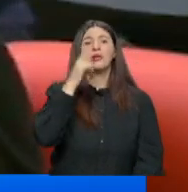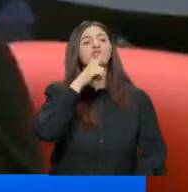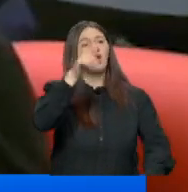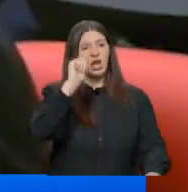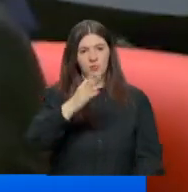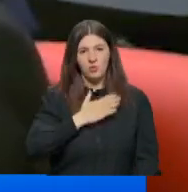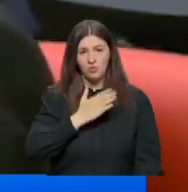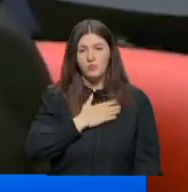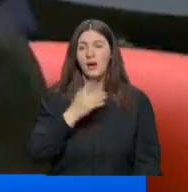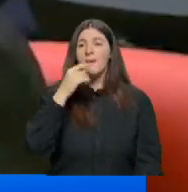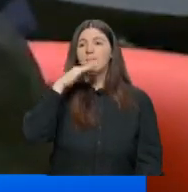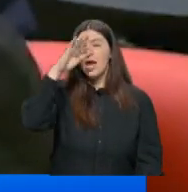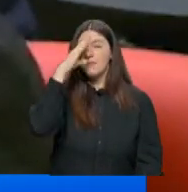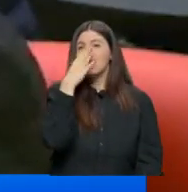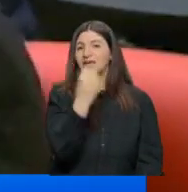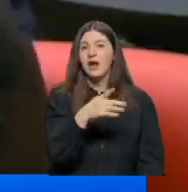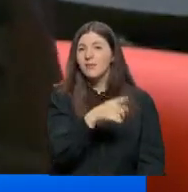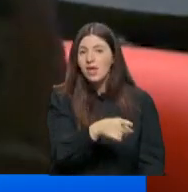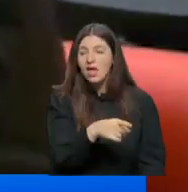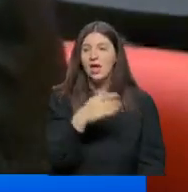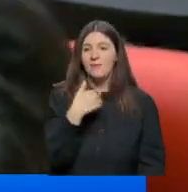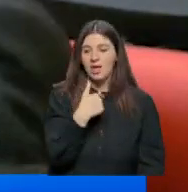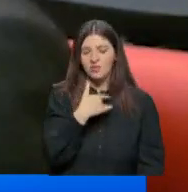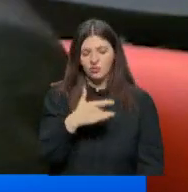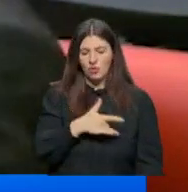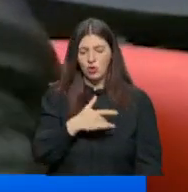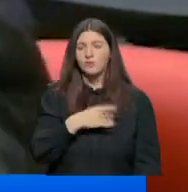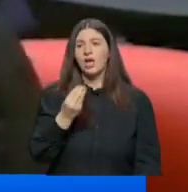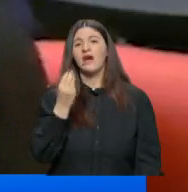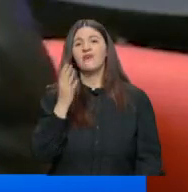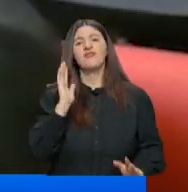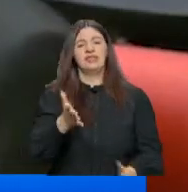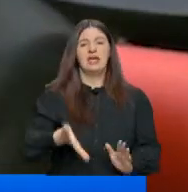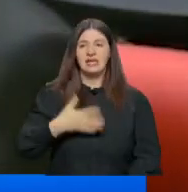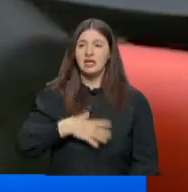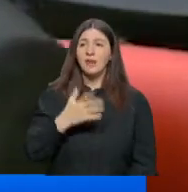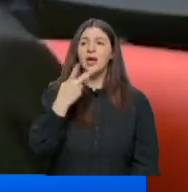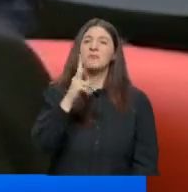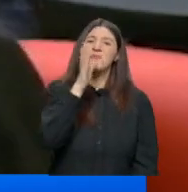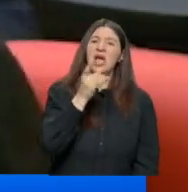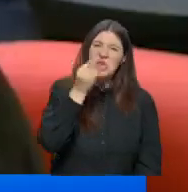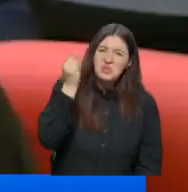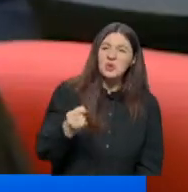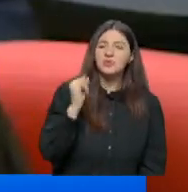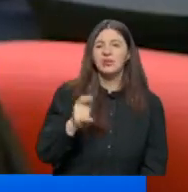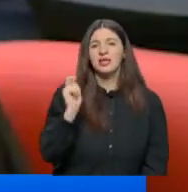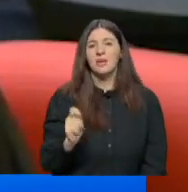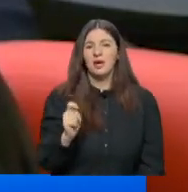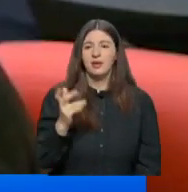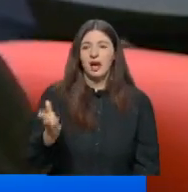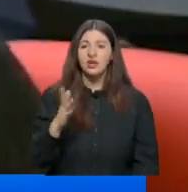çağırıyorum. Bayram ikramiyesinde benim gönlüm daha çok ister ama hiç değilse 2500 lira